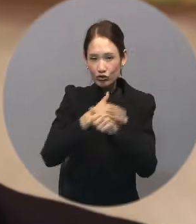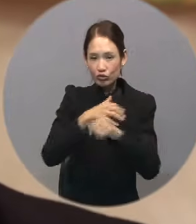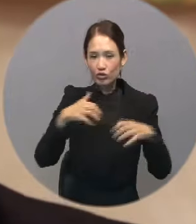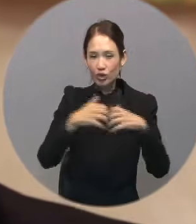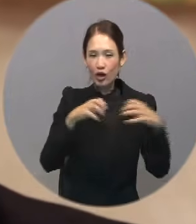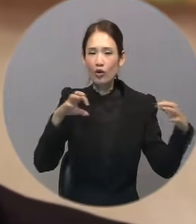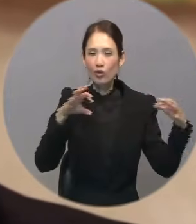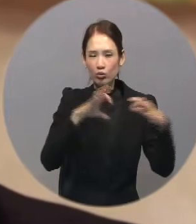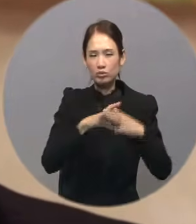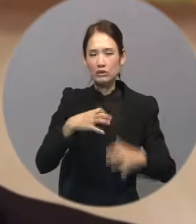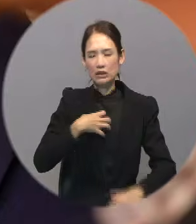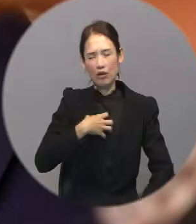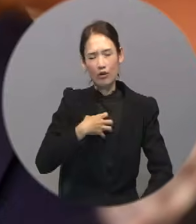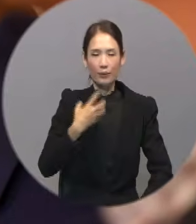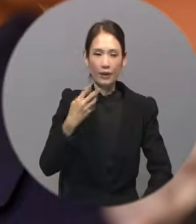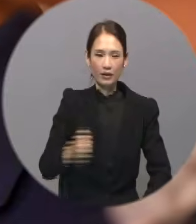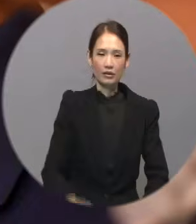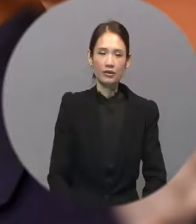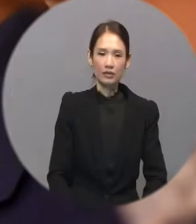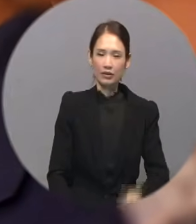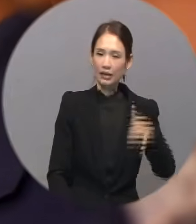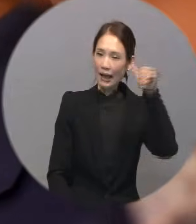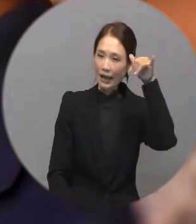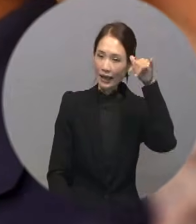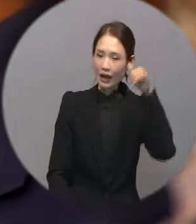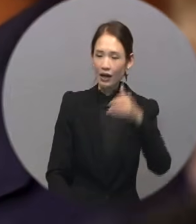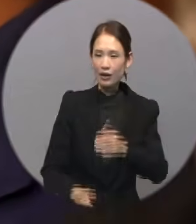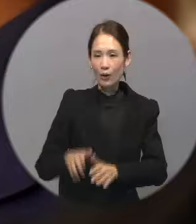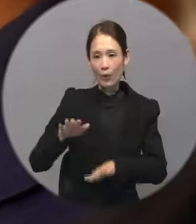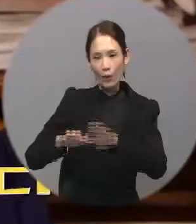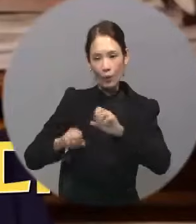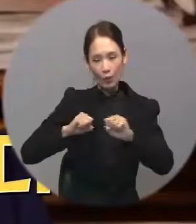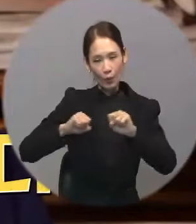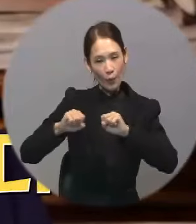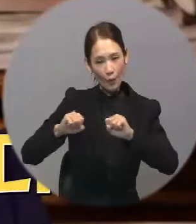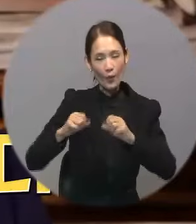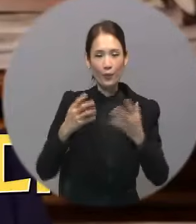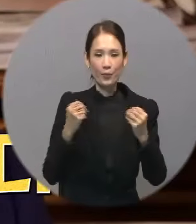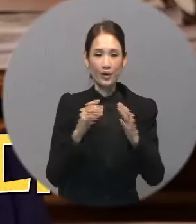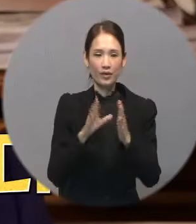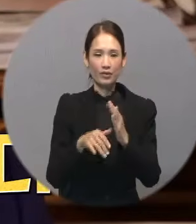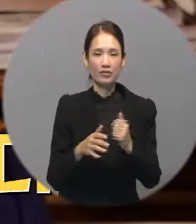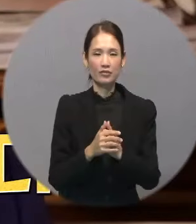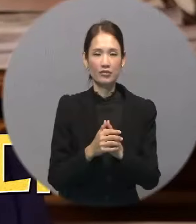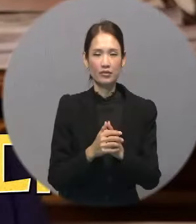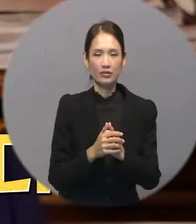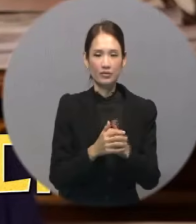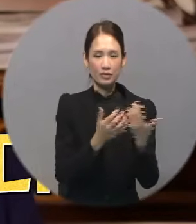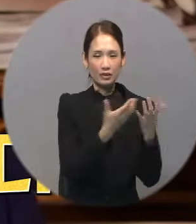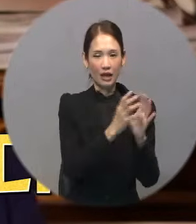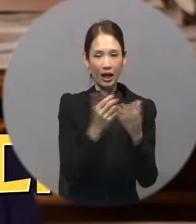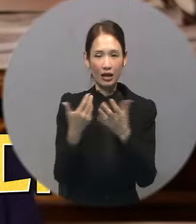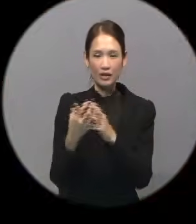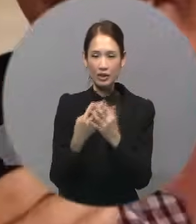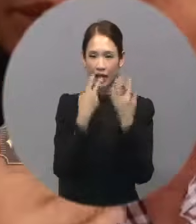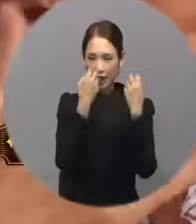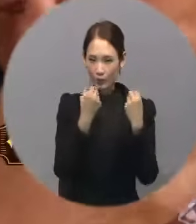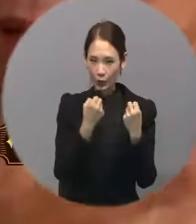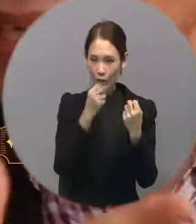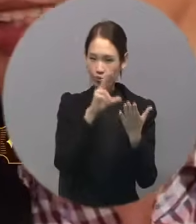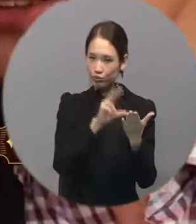좀 걱정이 많이 되는 부분이죠. 이제 AI와 로봇의 시대로 넘어가면서 남북은 이제 생존의 문제로 직면하게 될